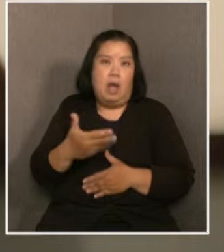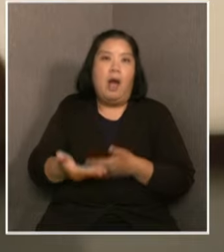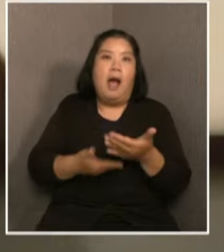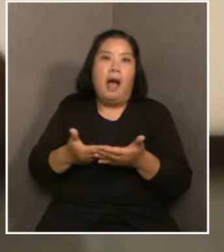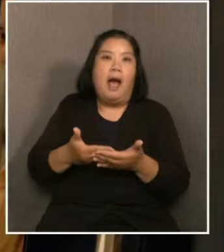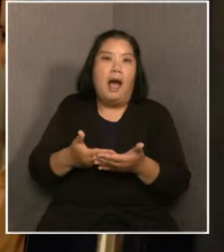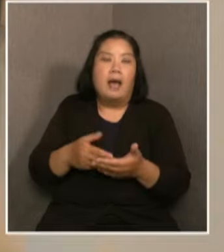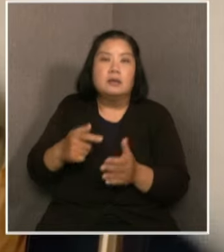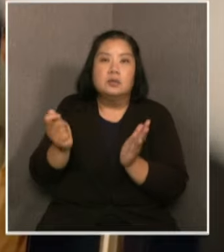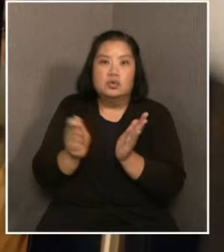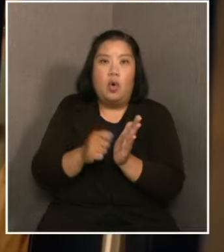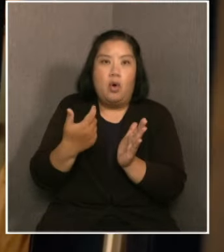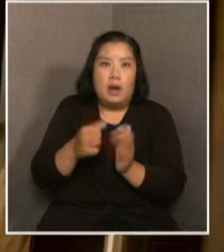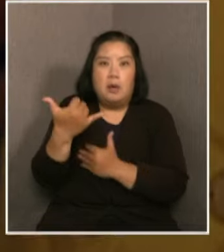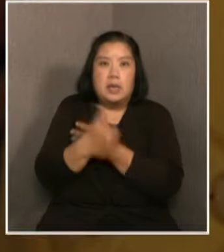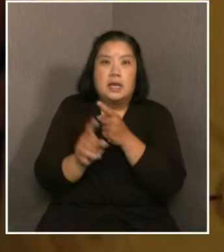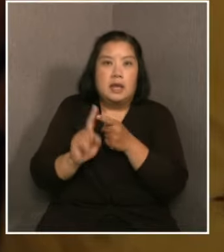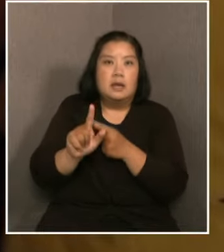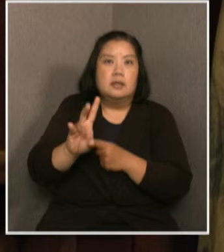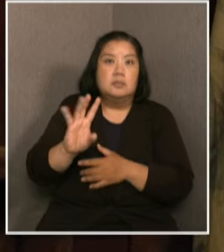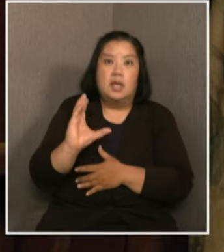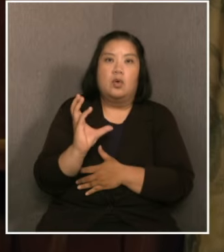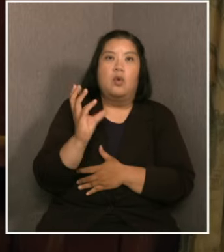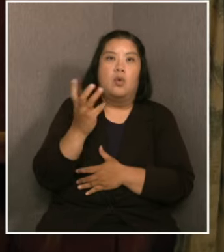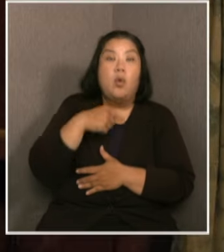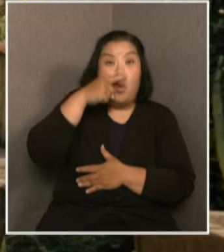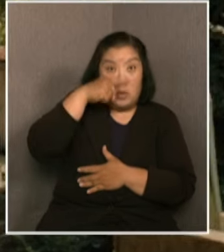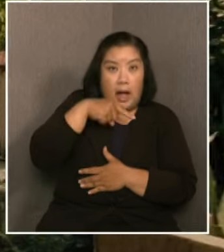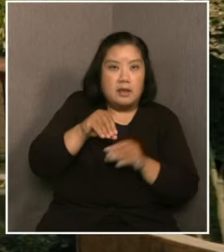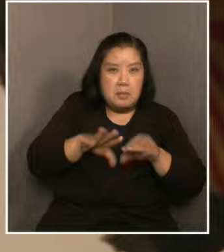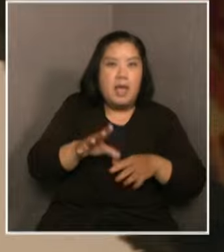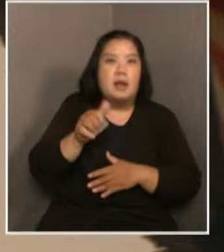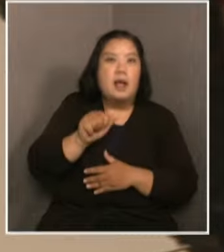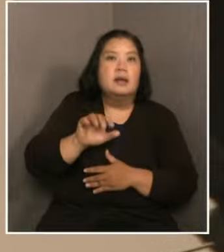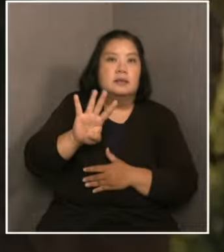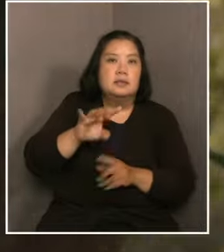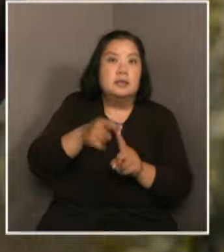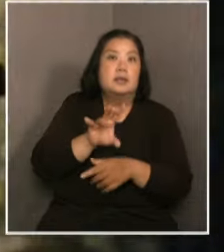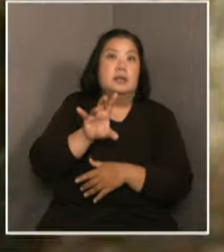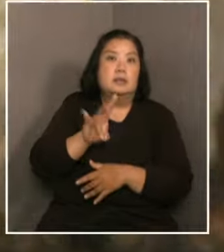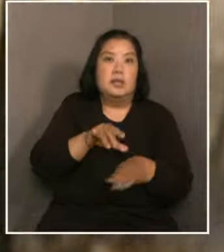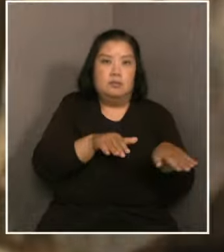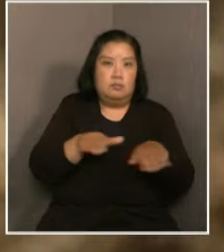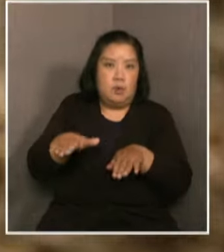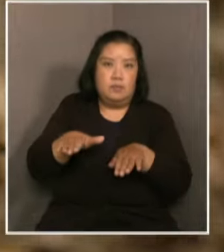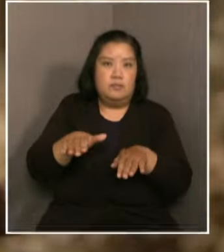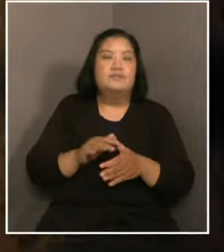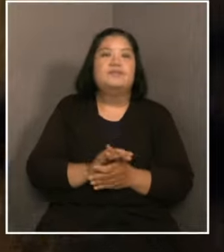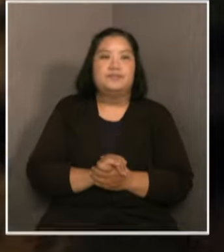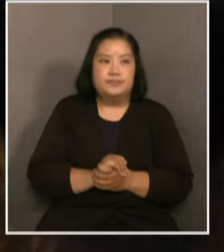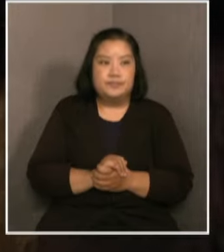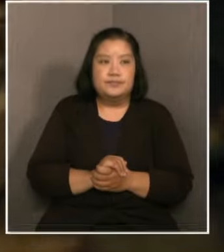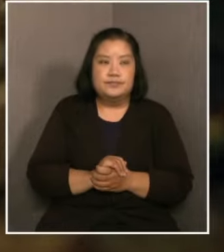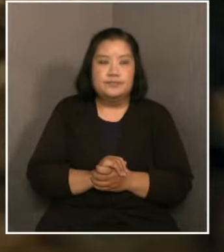า27ประเทศทั่วโลกเตรียมเข้าฉายในไทย4กรกฎาคมนี้ทั่วประเทศ แอดตั้งใจมาลงใ